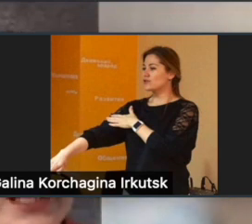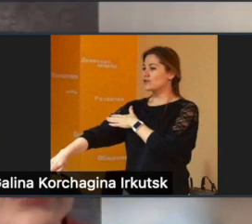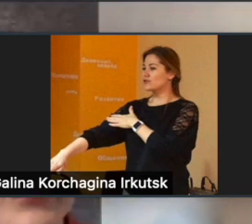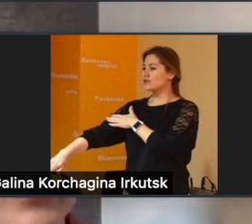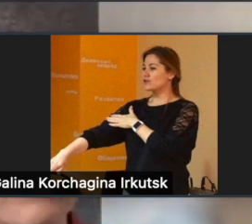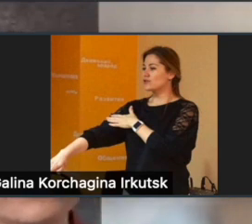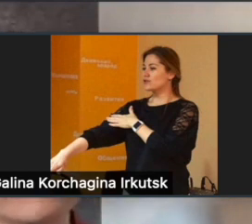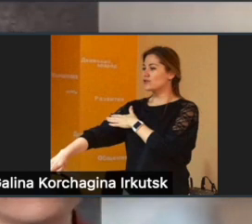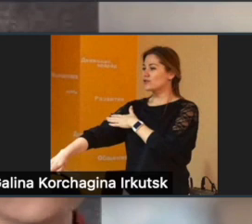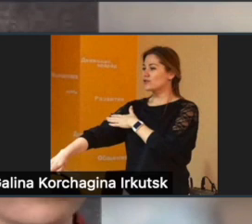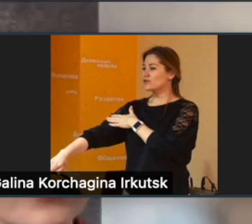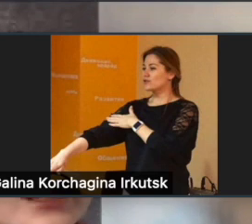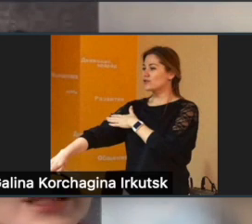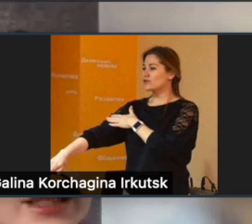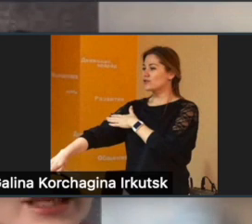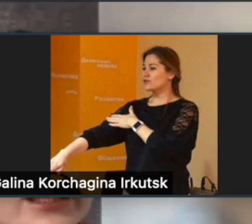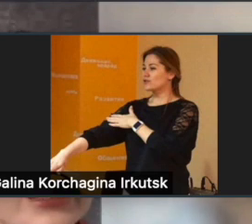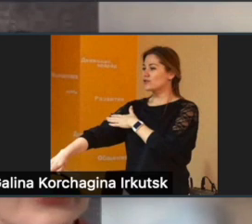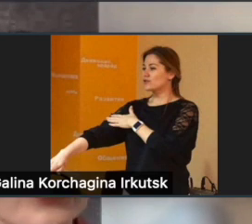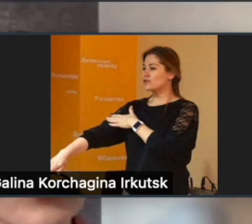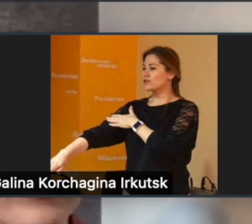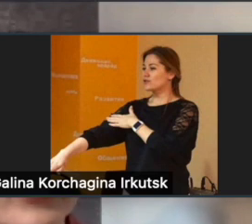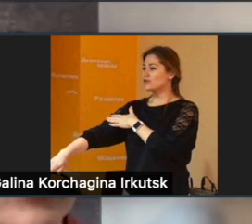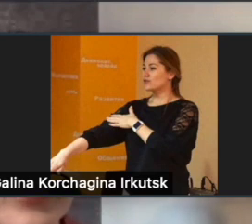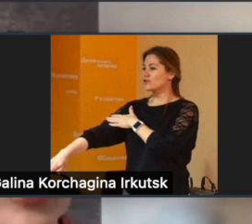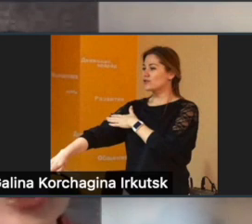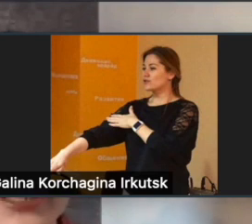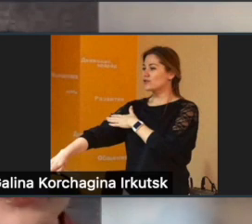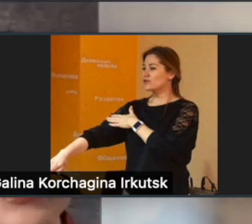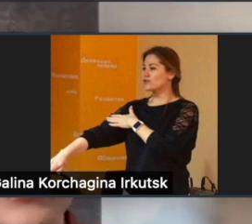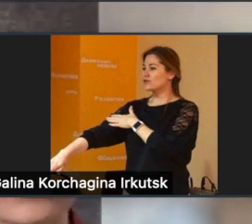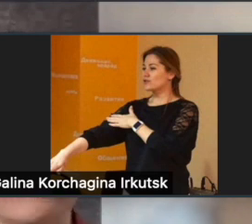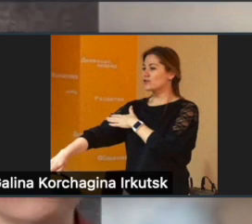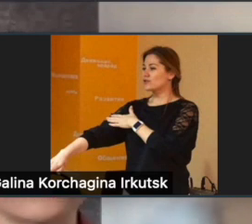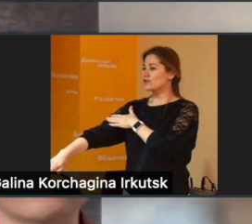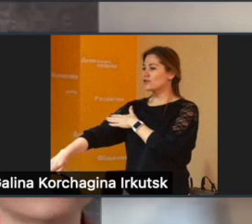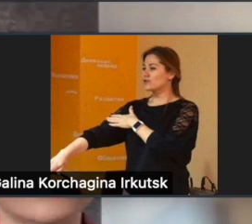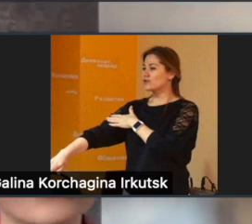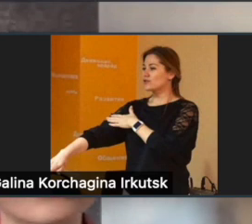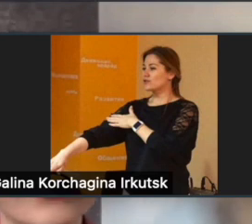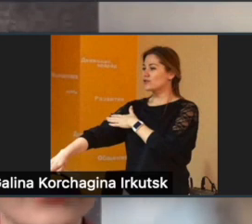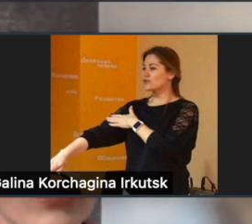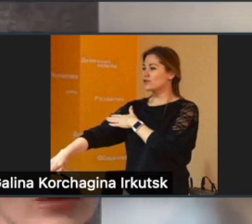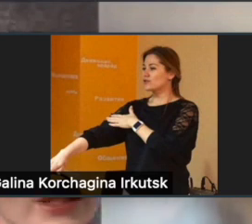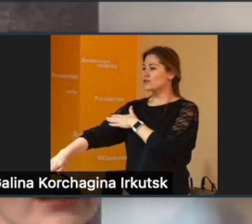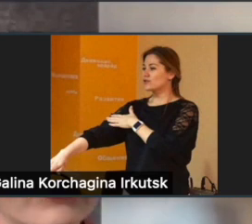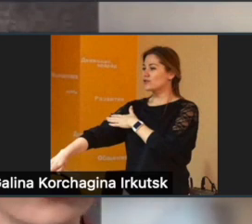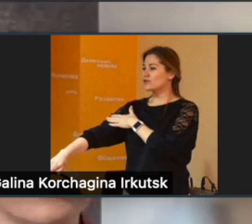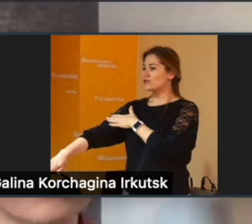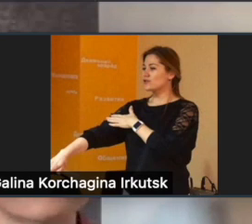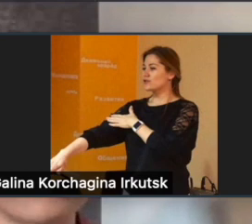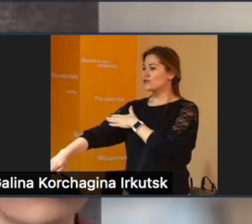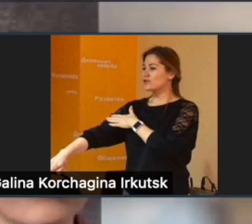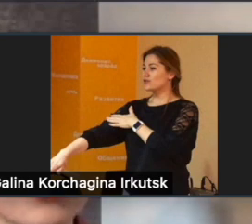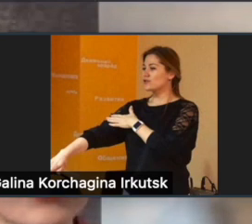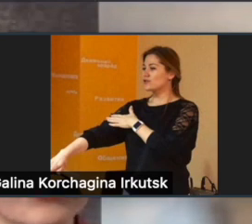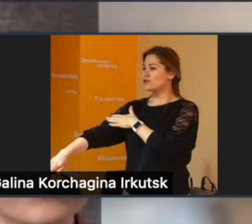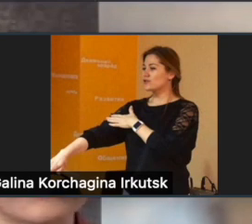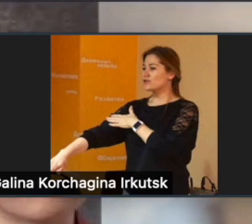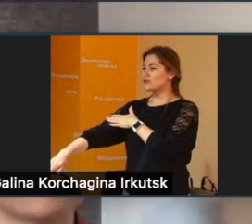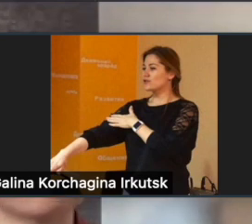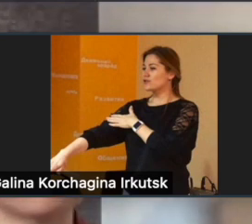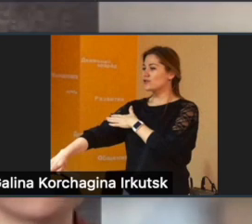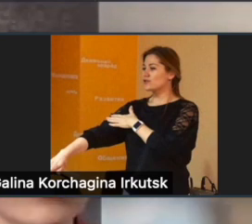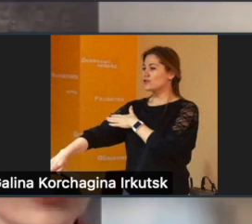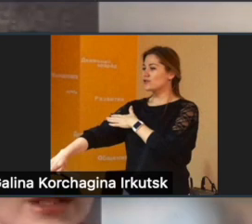переживала. Прорабатывали опять состояние из копии номер 6 и ушли в 33 года, как раз в тот возраст,